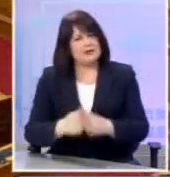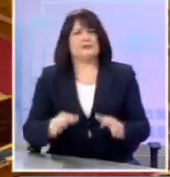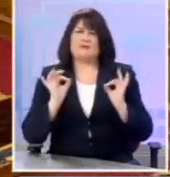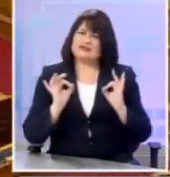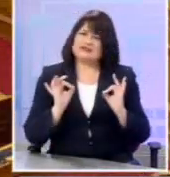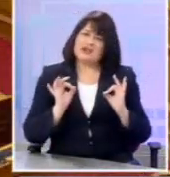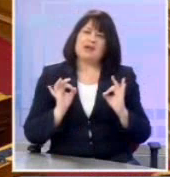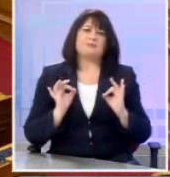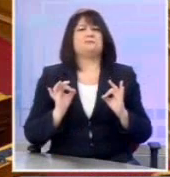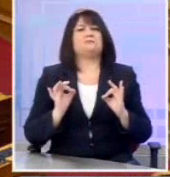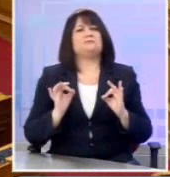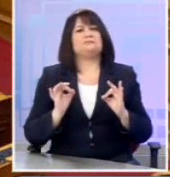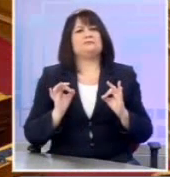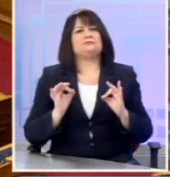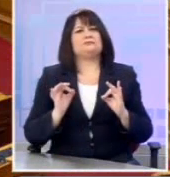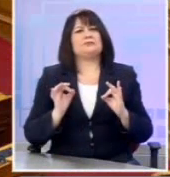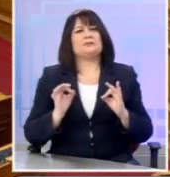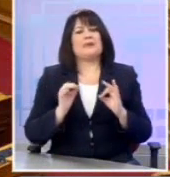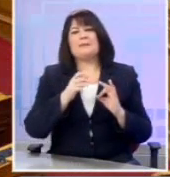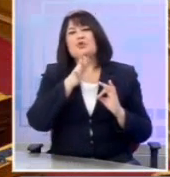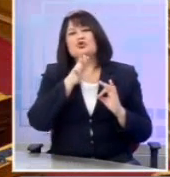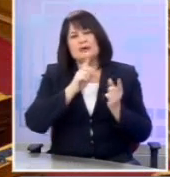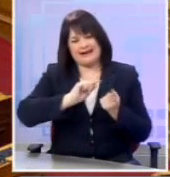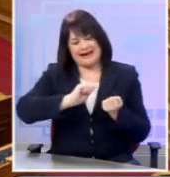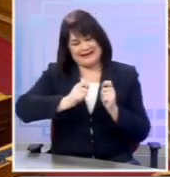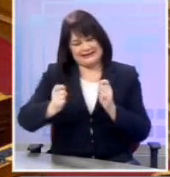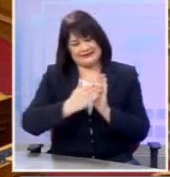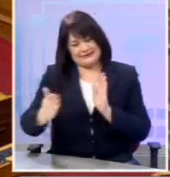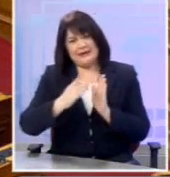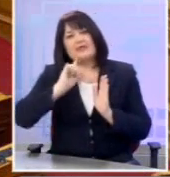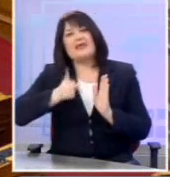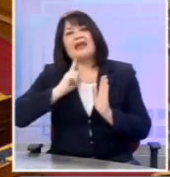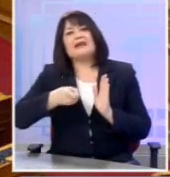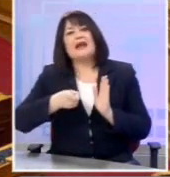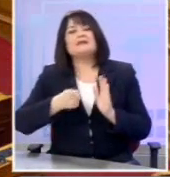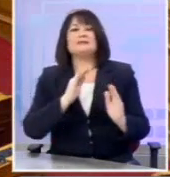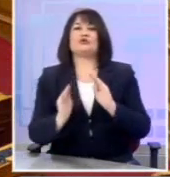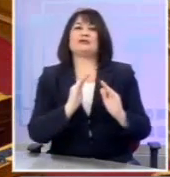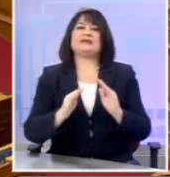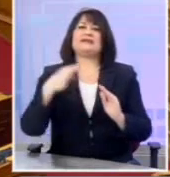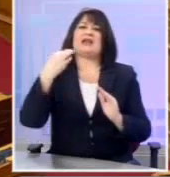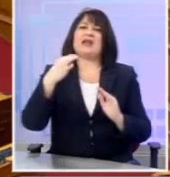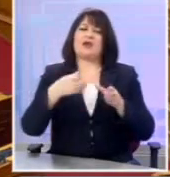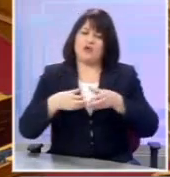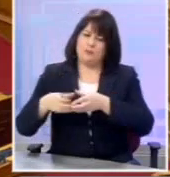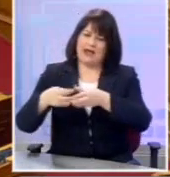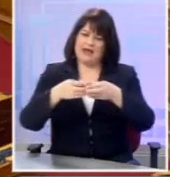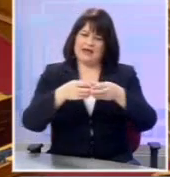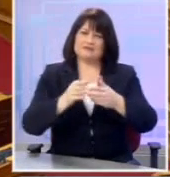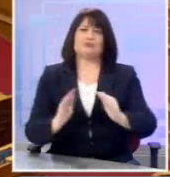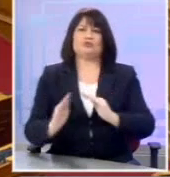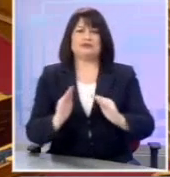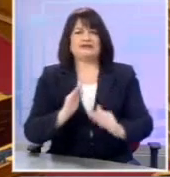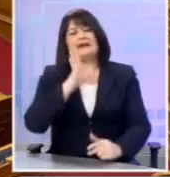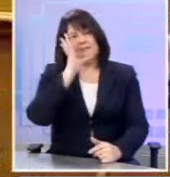συζητάμε μεταβατικές διατάξεις για την προστασία και των πιο ευάλωτων μεσαίων στρωμάτων, εκεί όπου